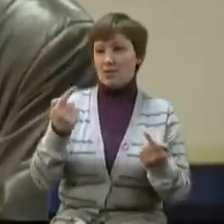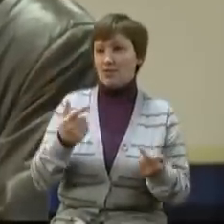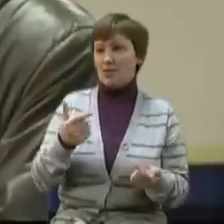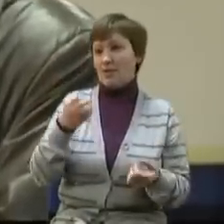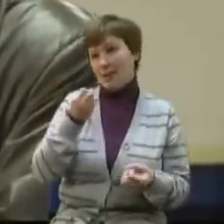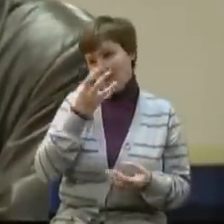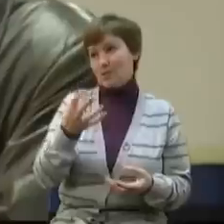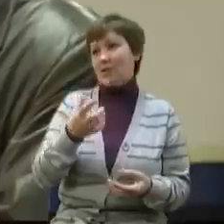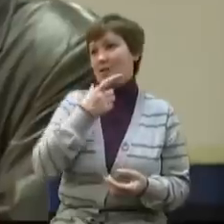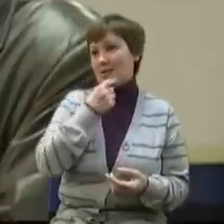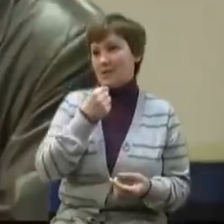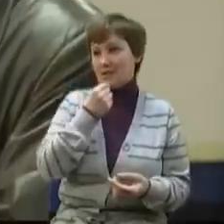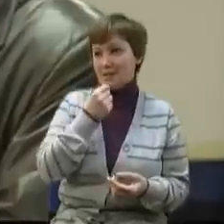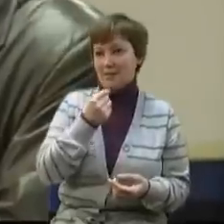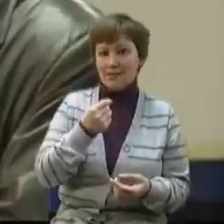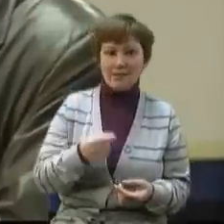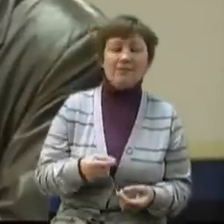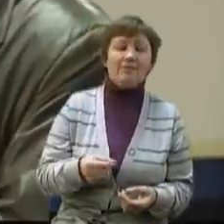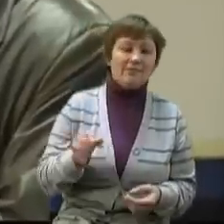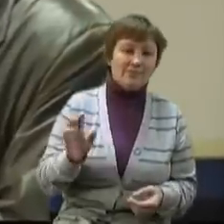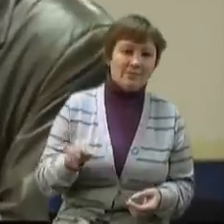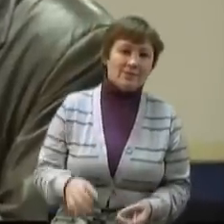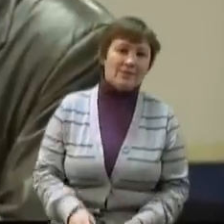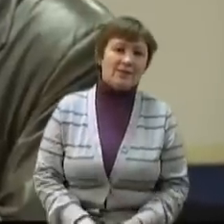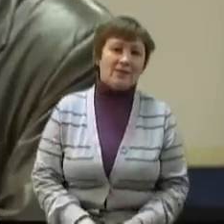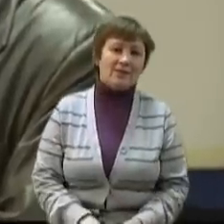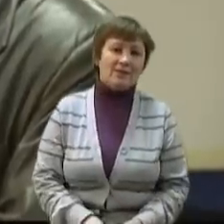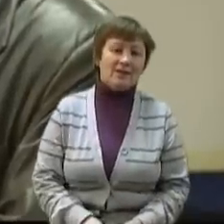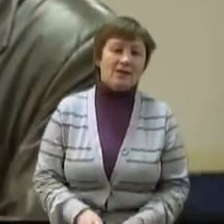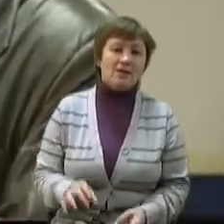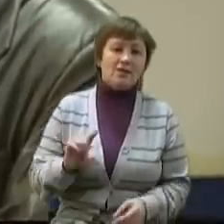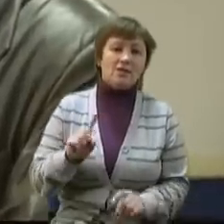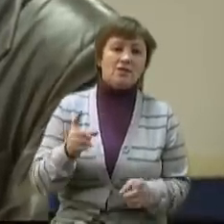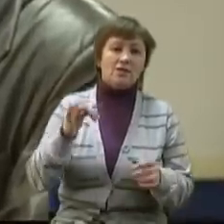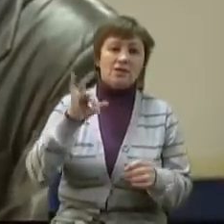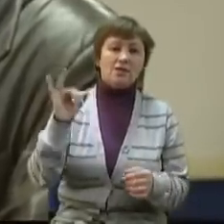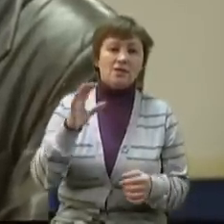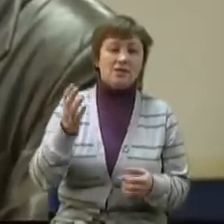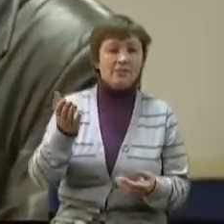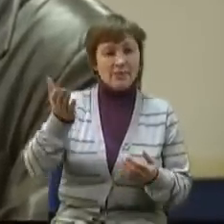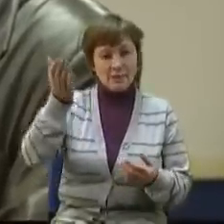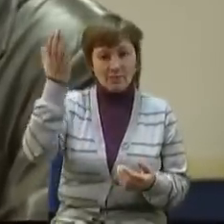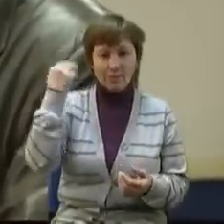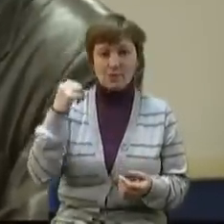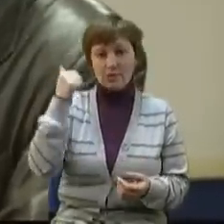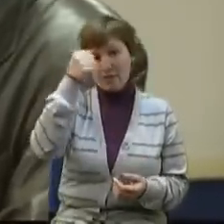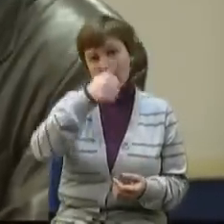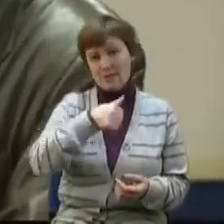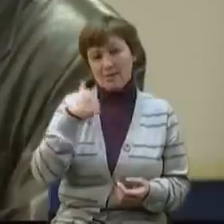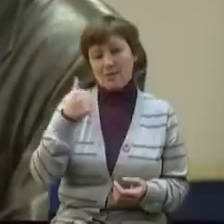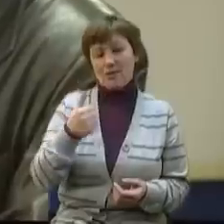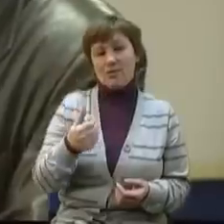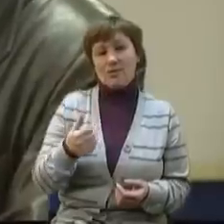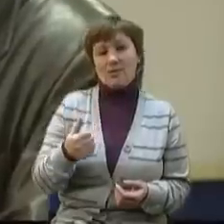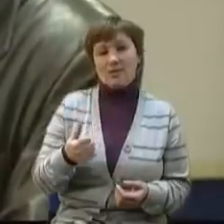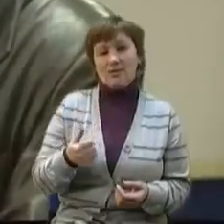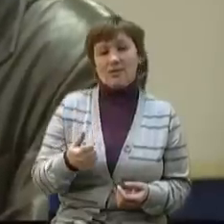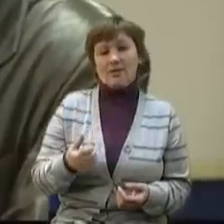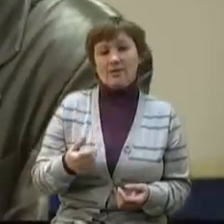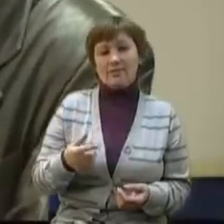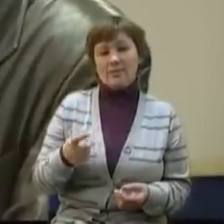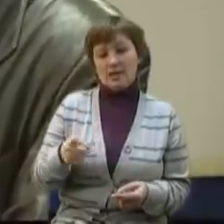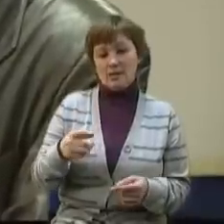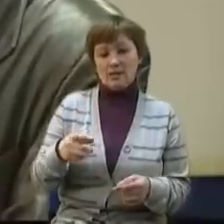красивый. И вот, ну, что интересно, за прошлый год, да, вот уже наш год этот